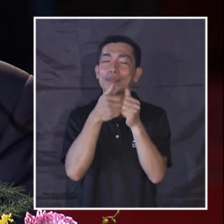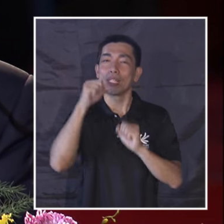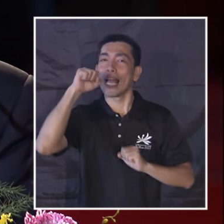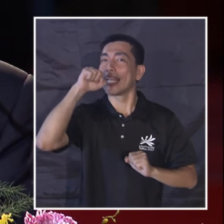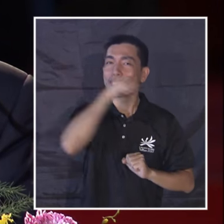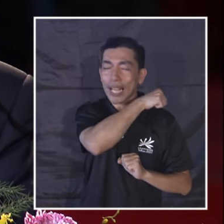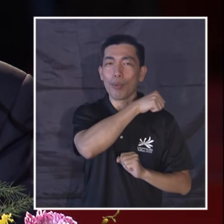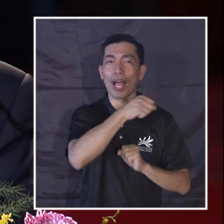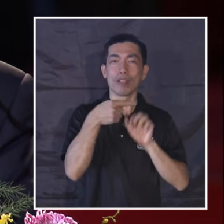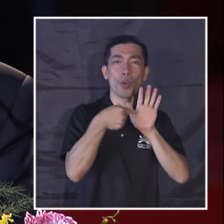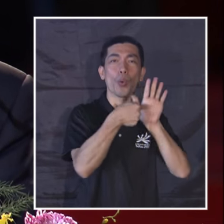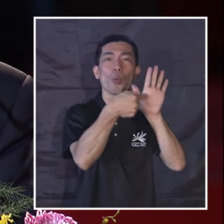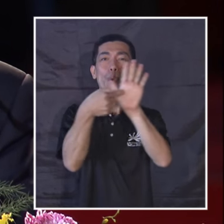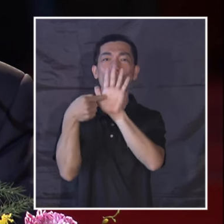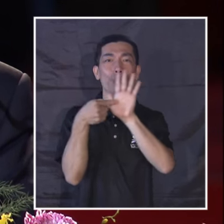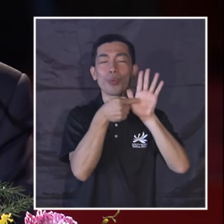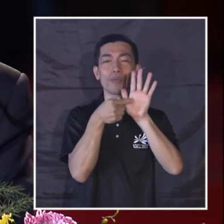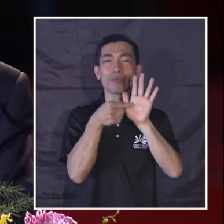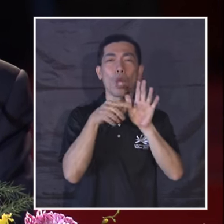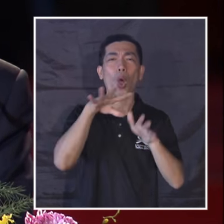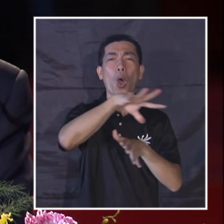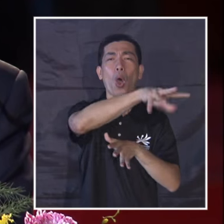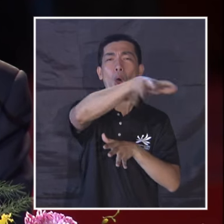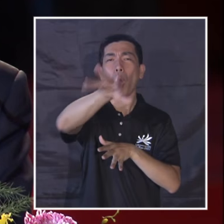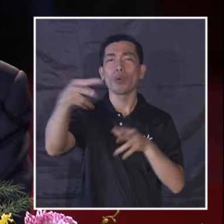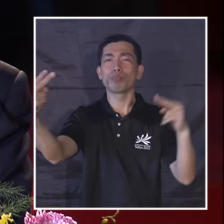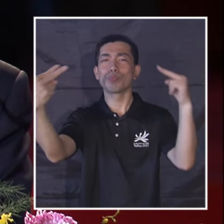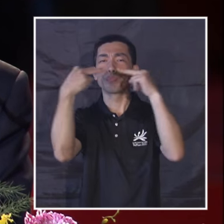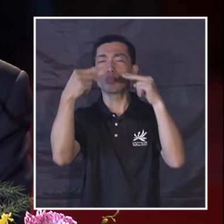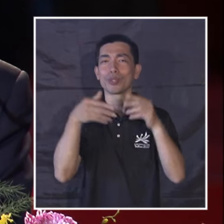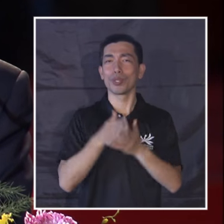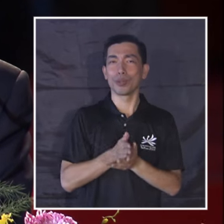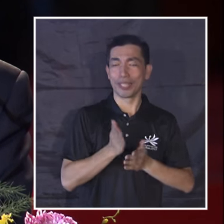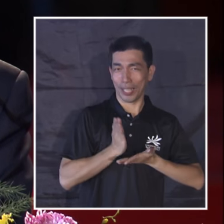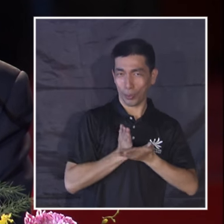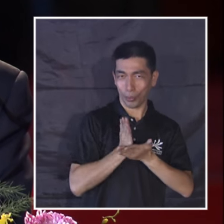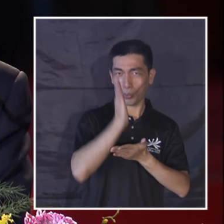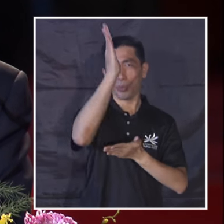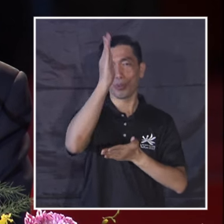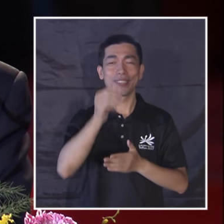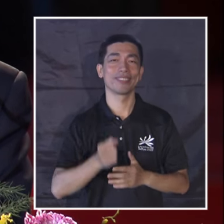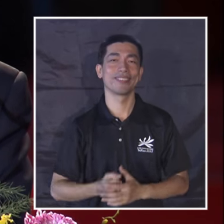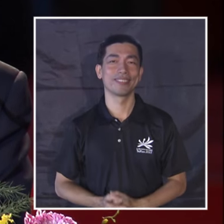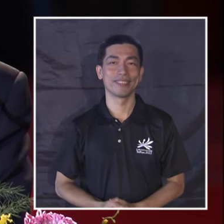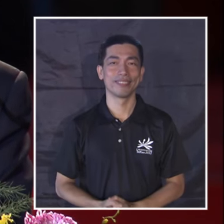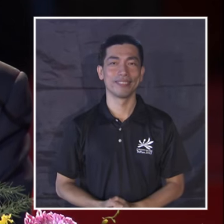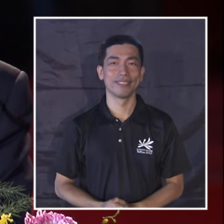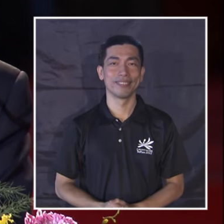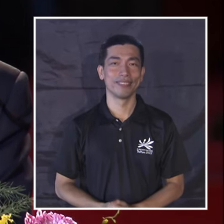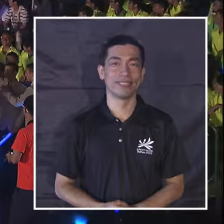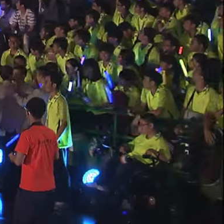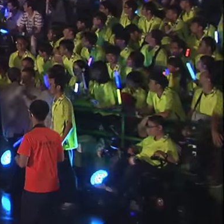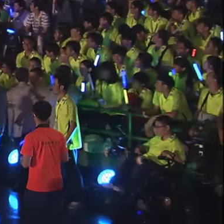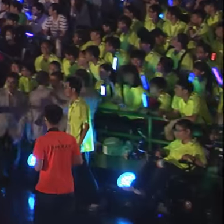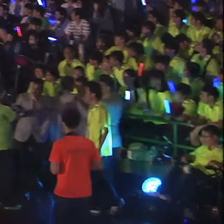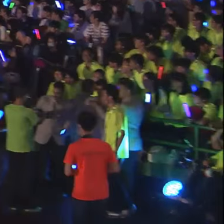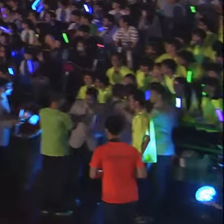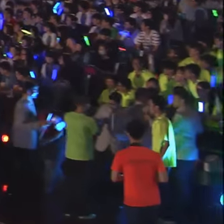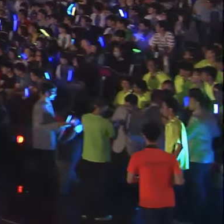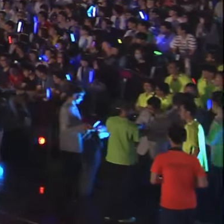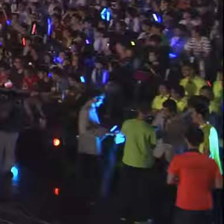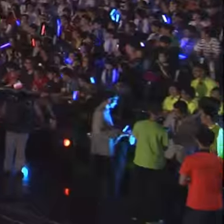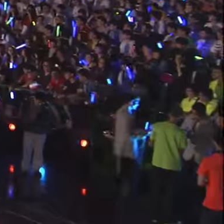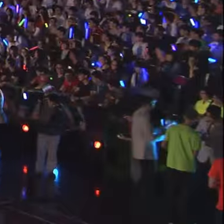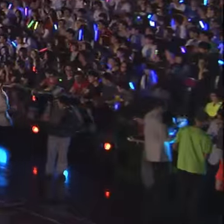合性运动赛会更向前迈进。 This is the second time the Asia Pacific